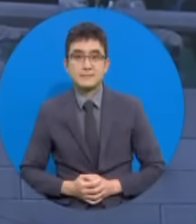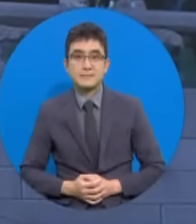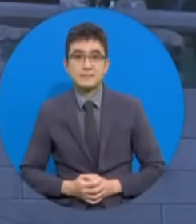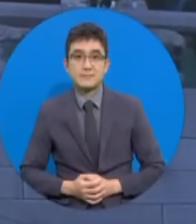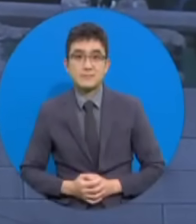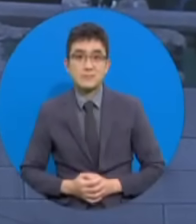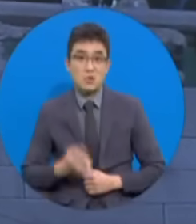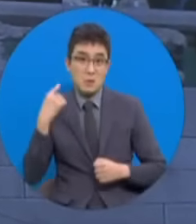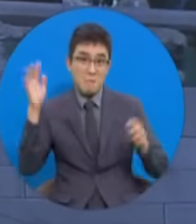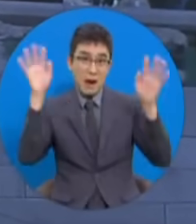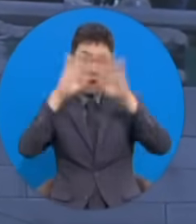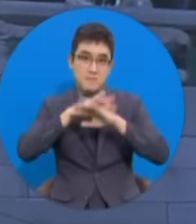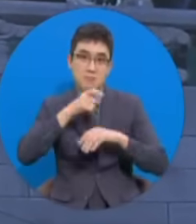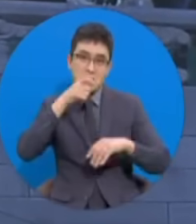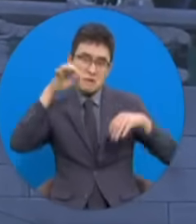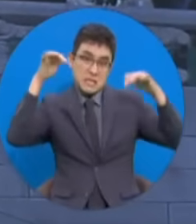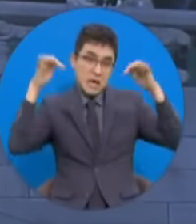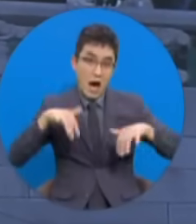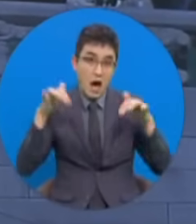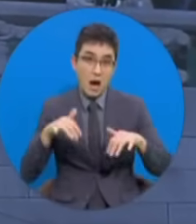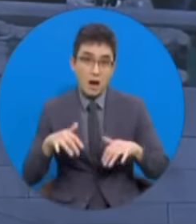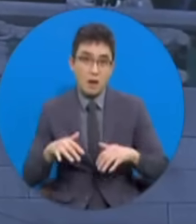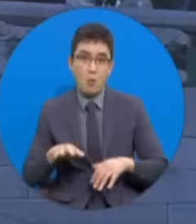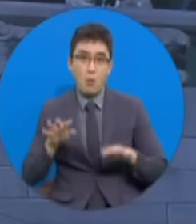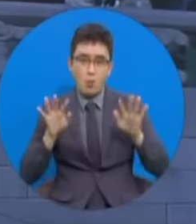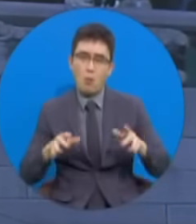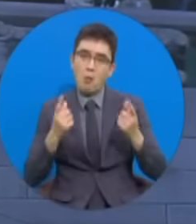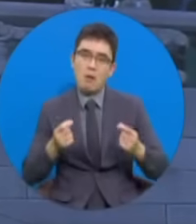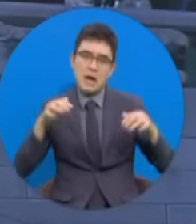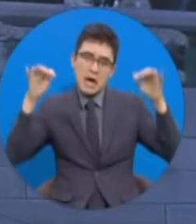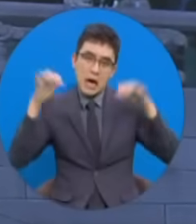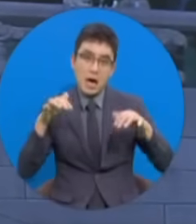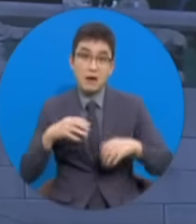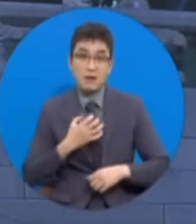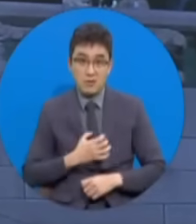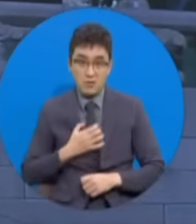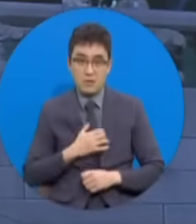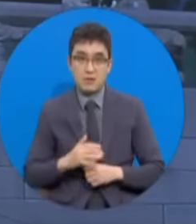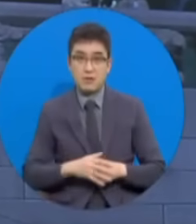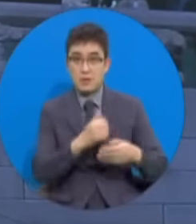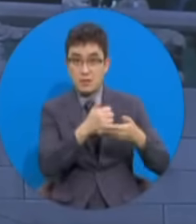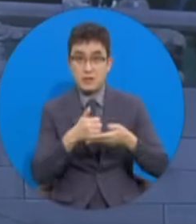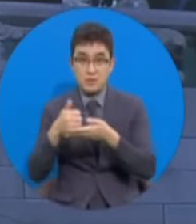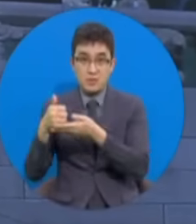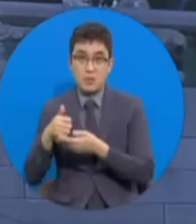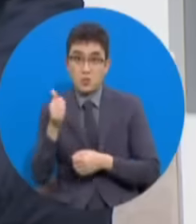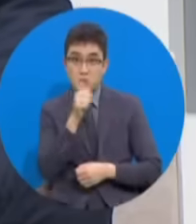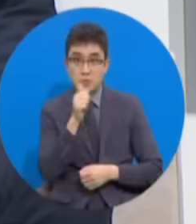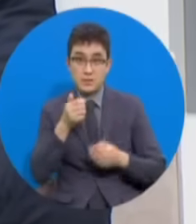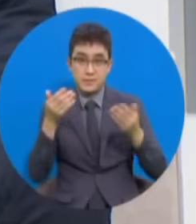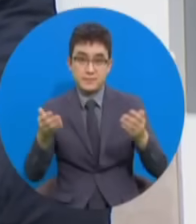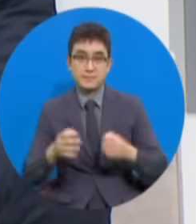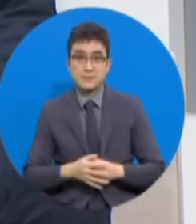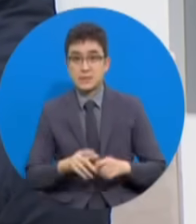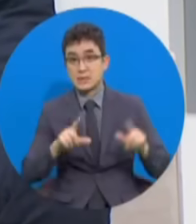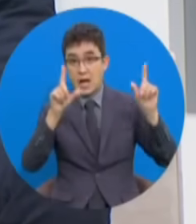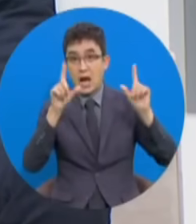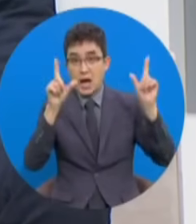밤사이에 많은 양의 비가 내렸고 오늘도 많은 양의 비가 예보되어 있다고 합니다. 함께하신 분들 소개해드리겠습니다. 기상